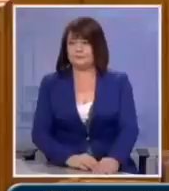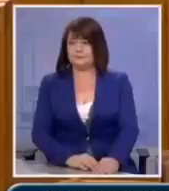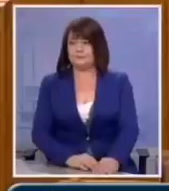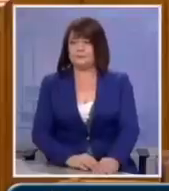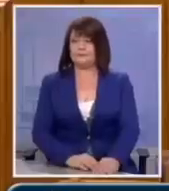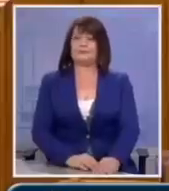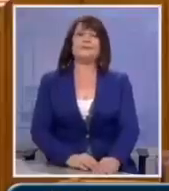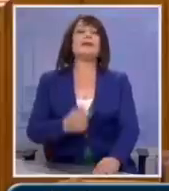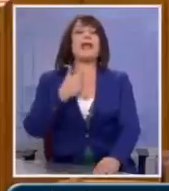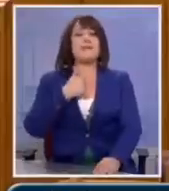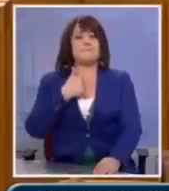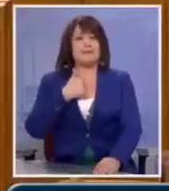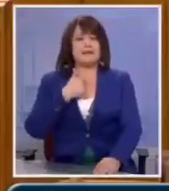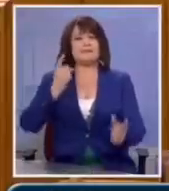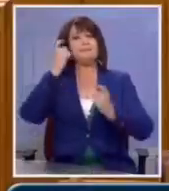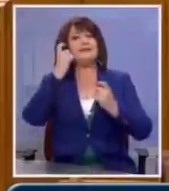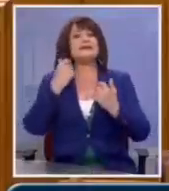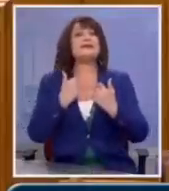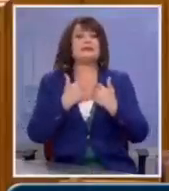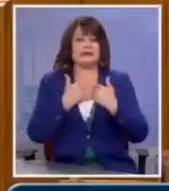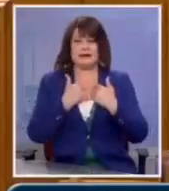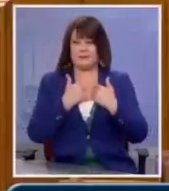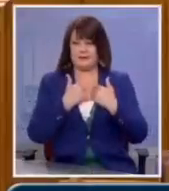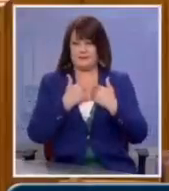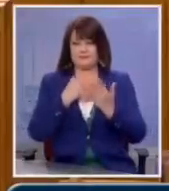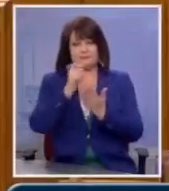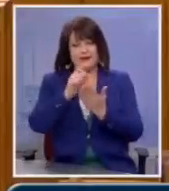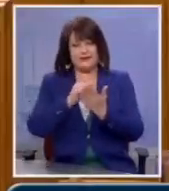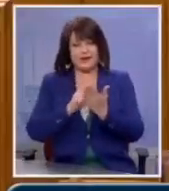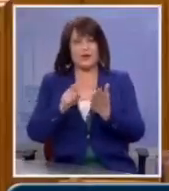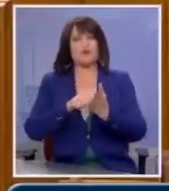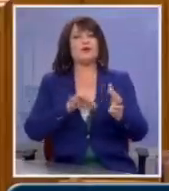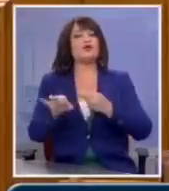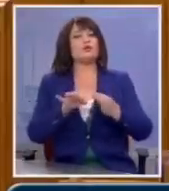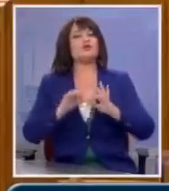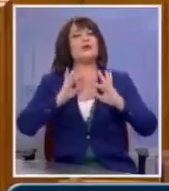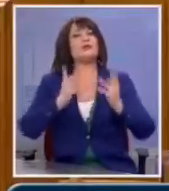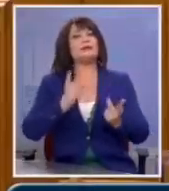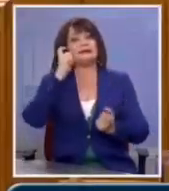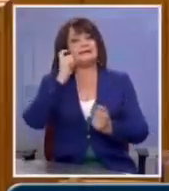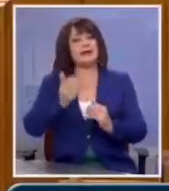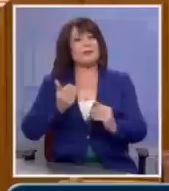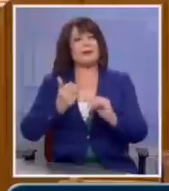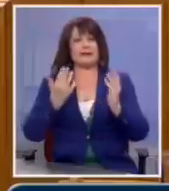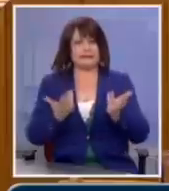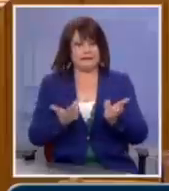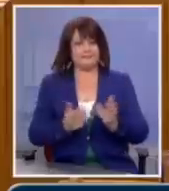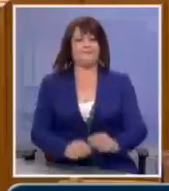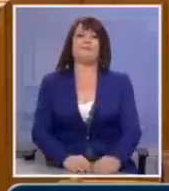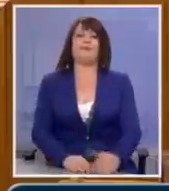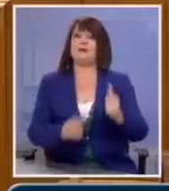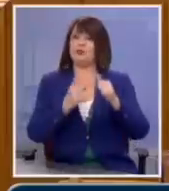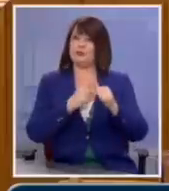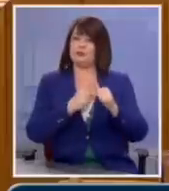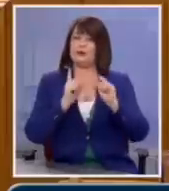εμείς τι λάβαμε υπόψη μας ξεκινώντας να καταρτήσουμε αυτό το νομοσχέδιο. Λάβαμε υπόψη πρώτα